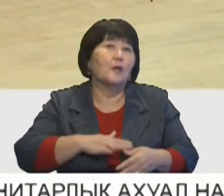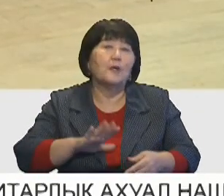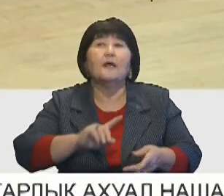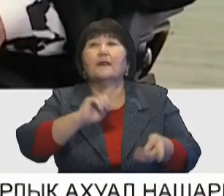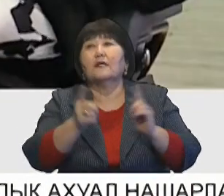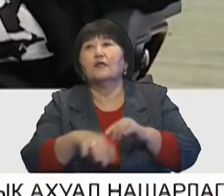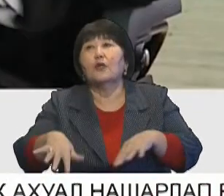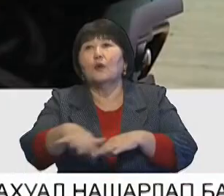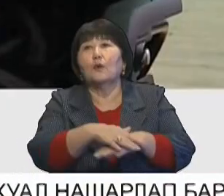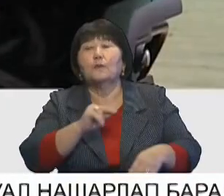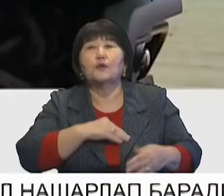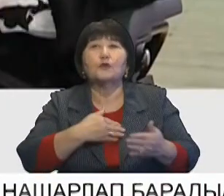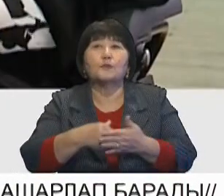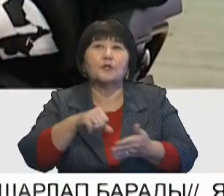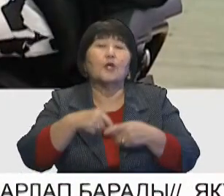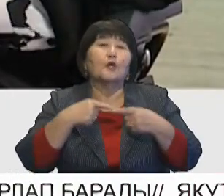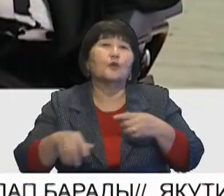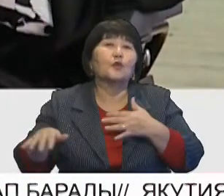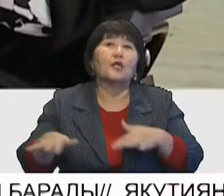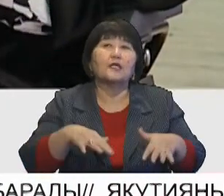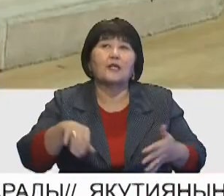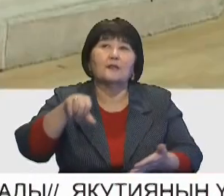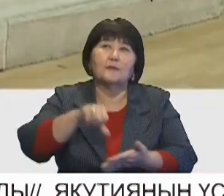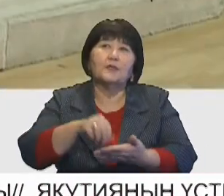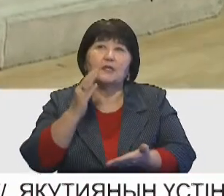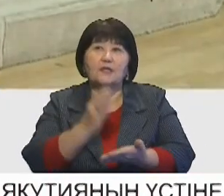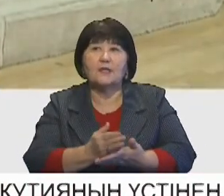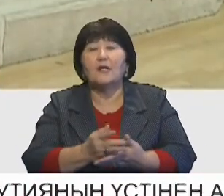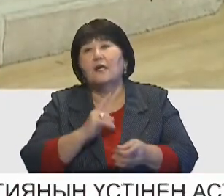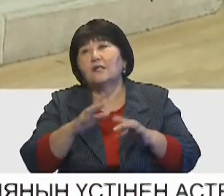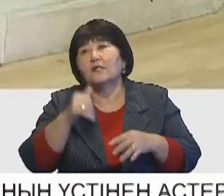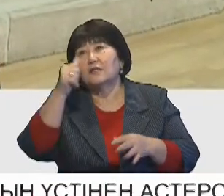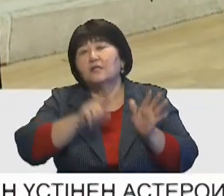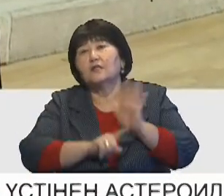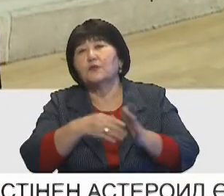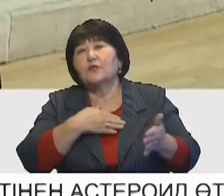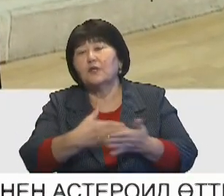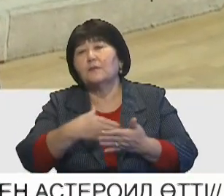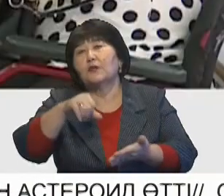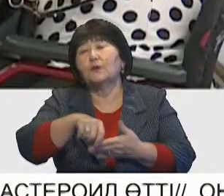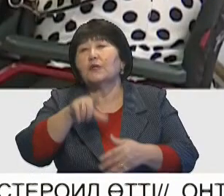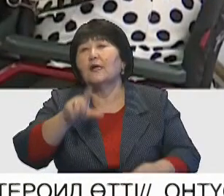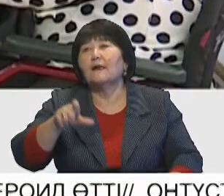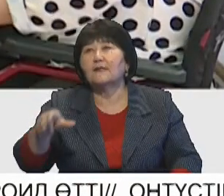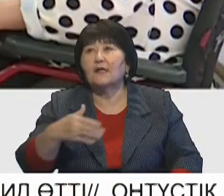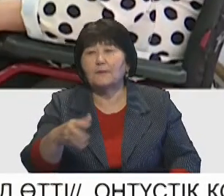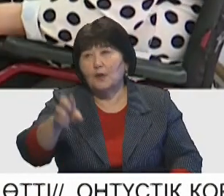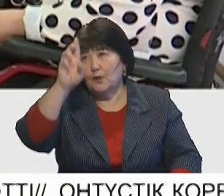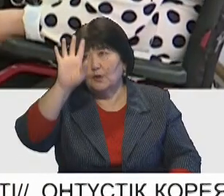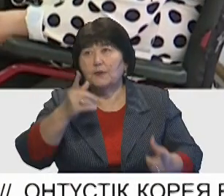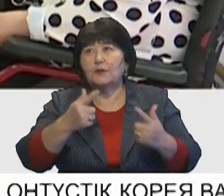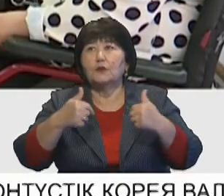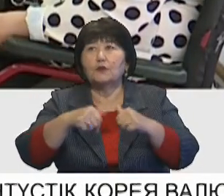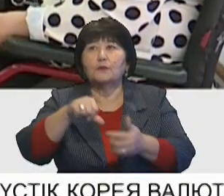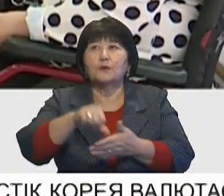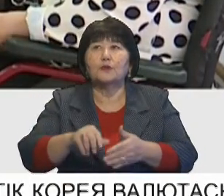керісінше қоғамдық жұмыстарға араласып, түрлі шаралардың бел ортасынан табылды. Жиында жыл бойы белсенділігімен көзге түскен азаматтар мен үкіметтік емес ұйым